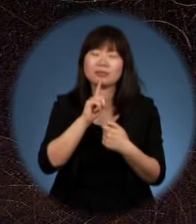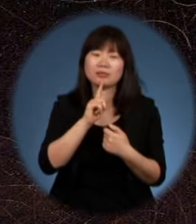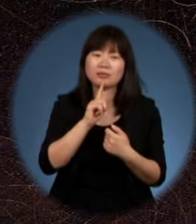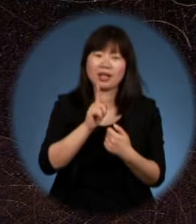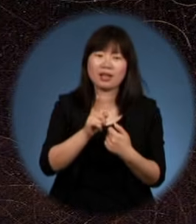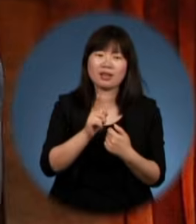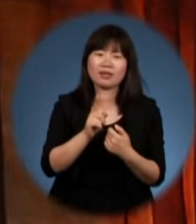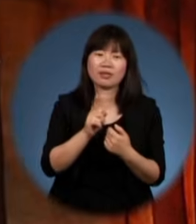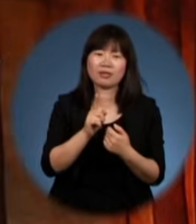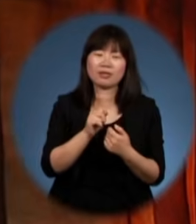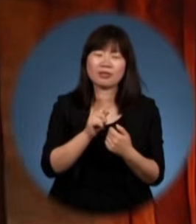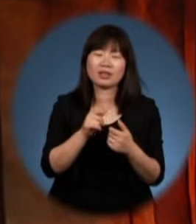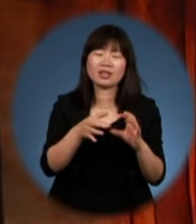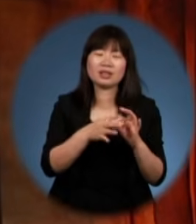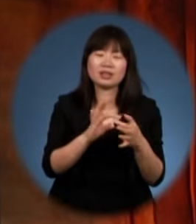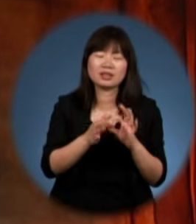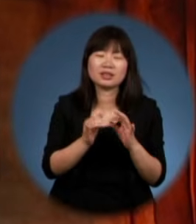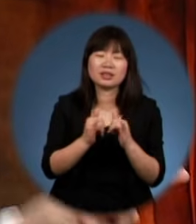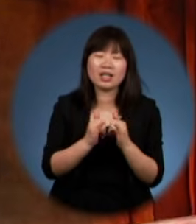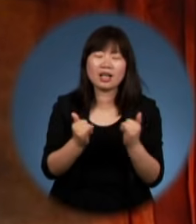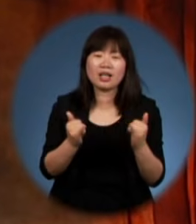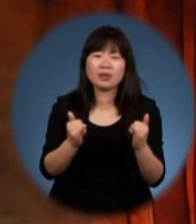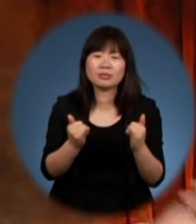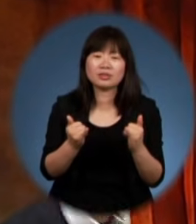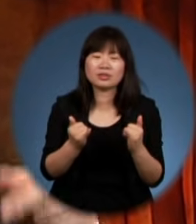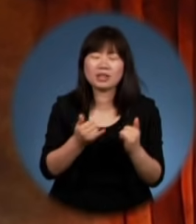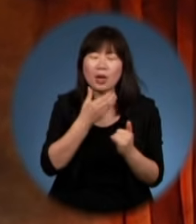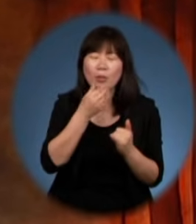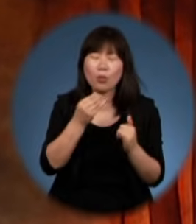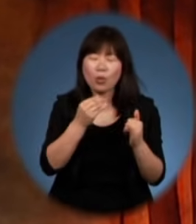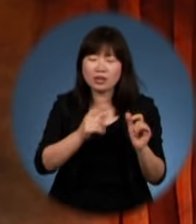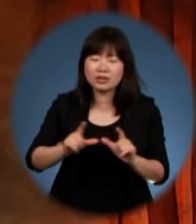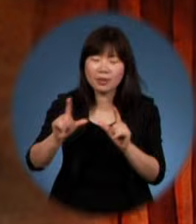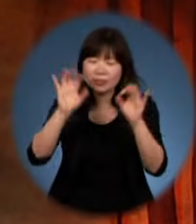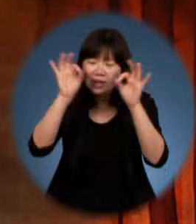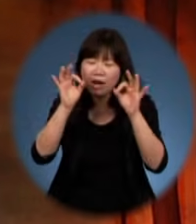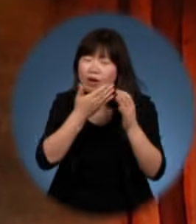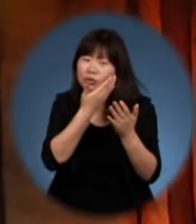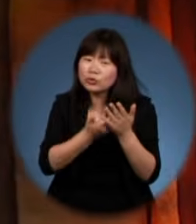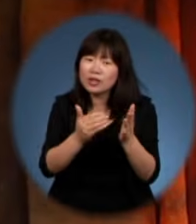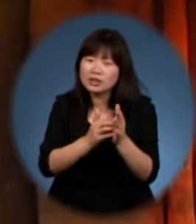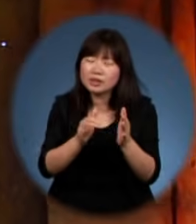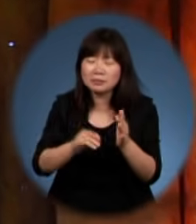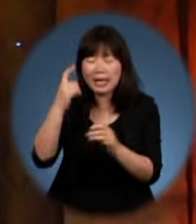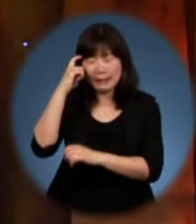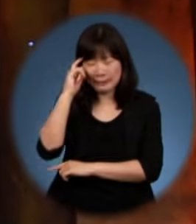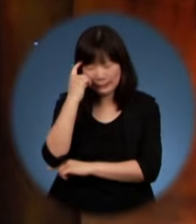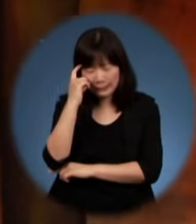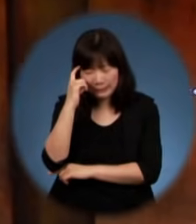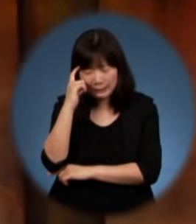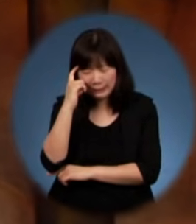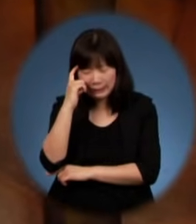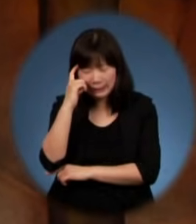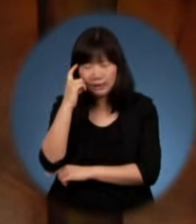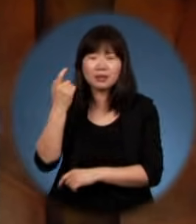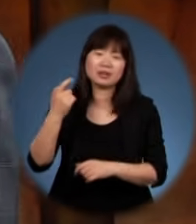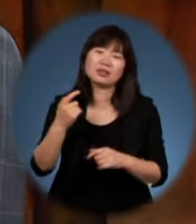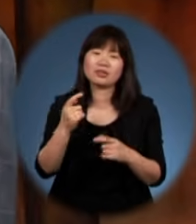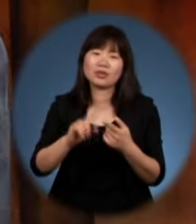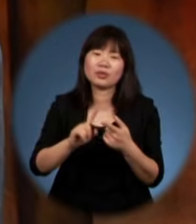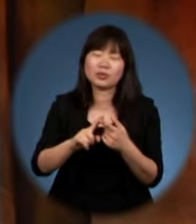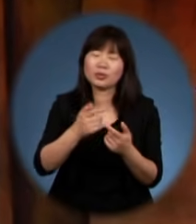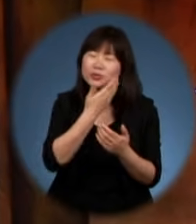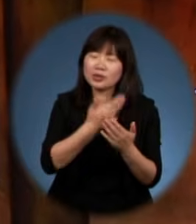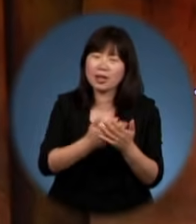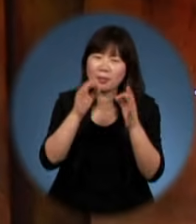이야기냐 그리스 사람들은 행복한 삶을 추구할 것도 중요했지만 숙고하는 삶도 중요하다고 보았던